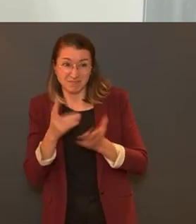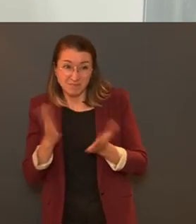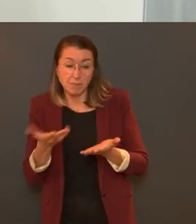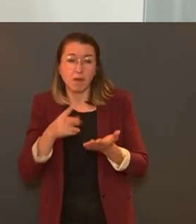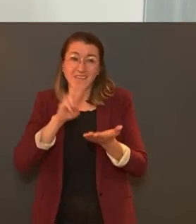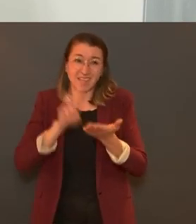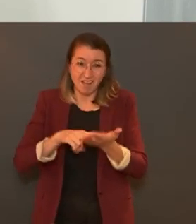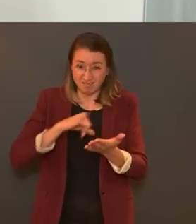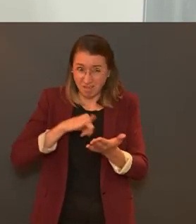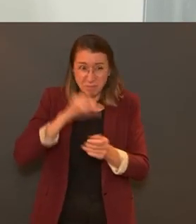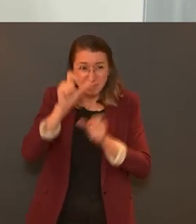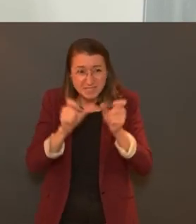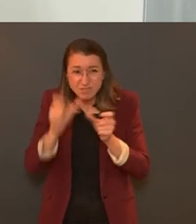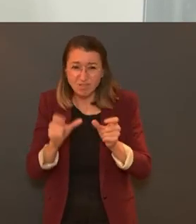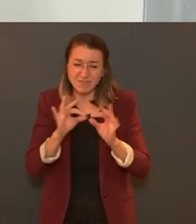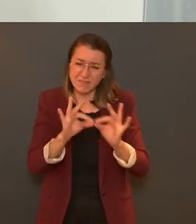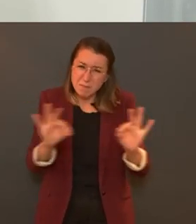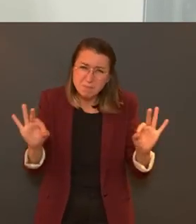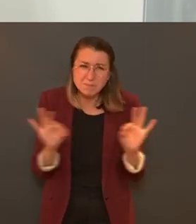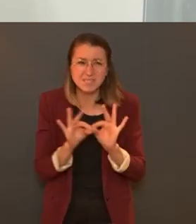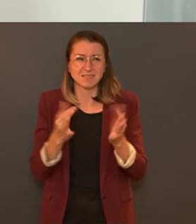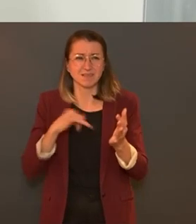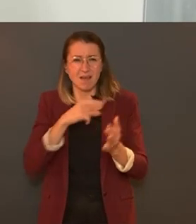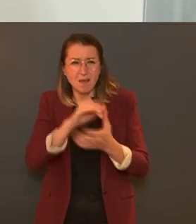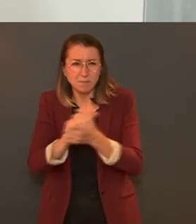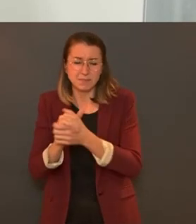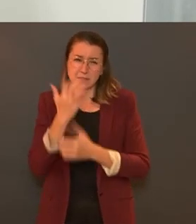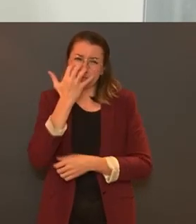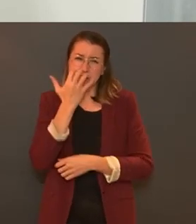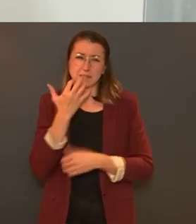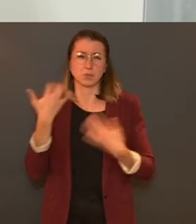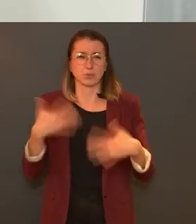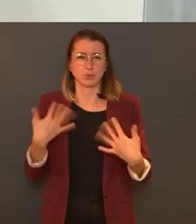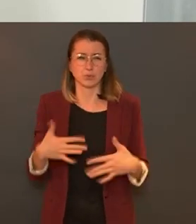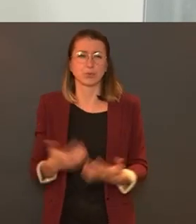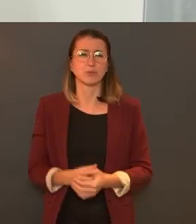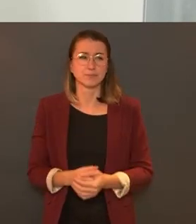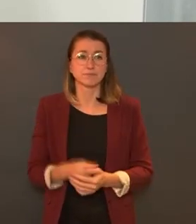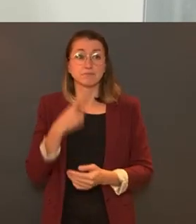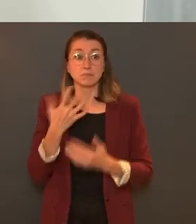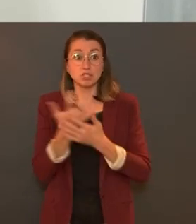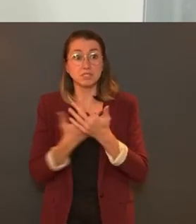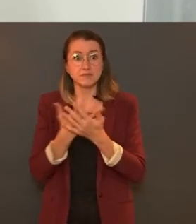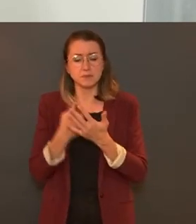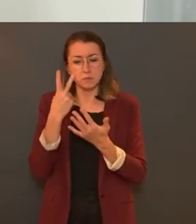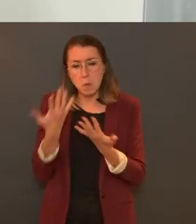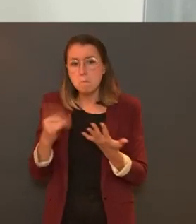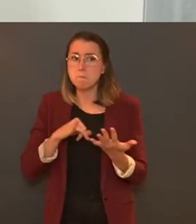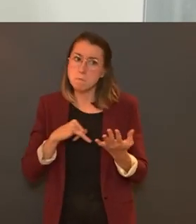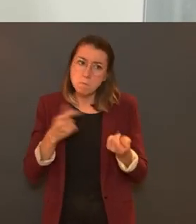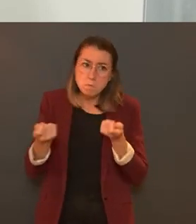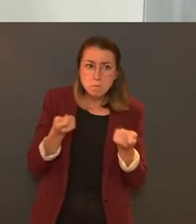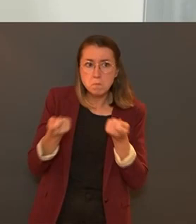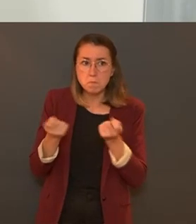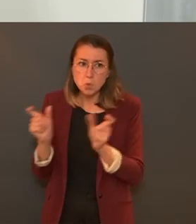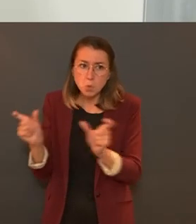familles endeuillées. Donc même si la situation reste sous contrôle, n'oublions pas que l'augmentation des hospitalisations et des